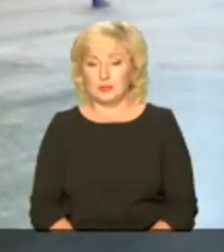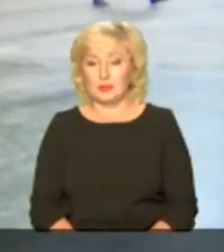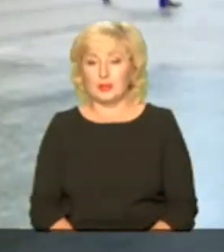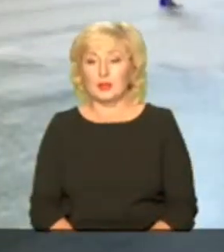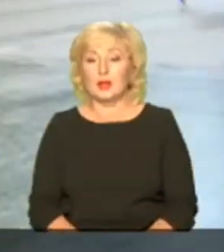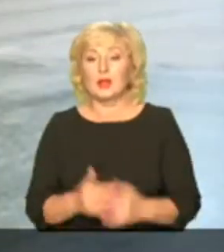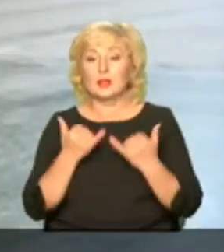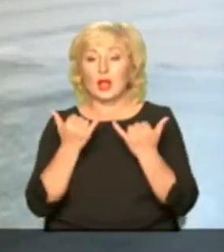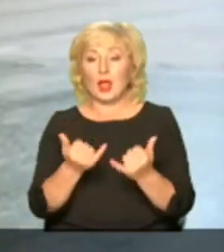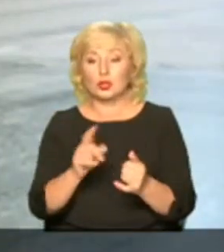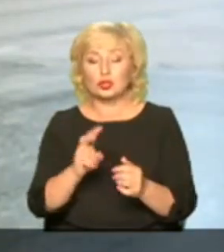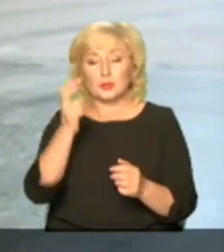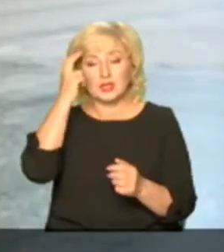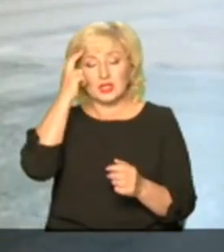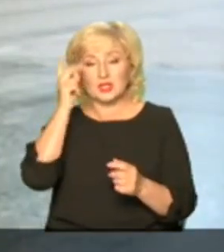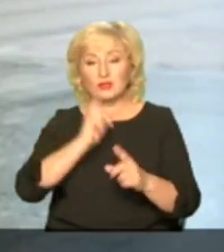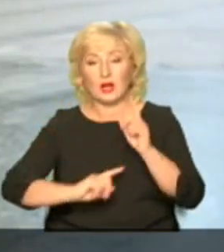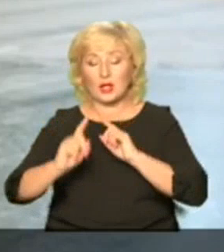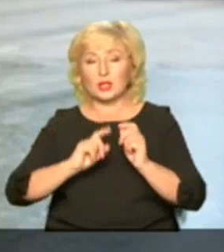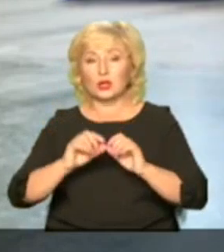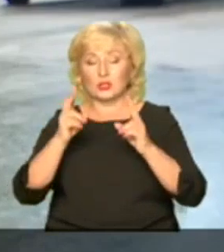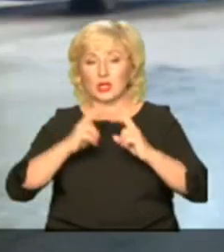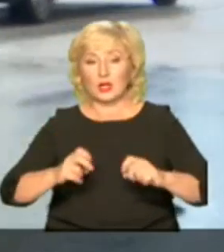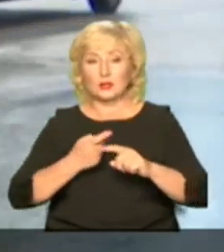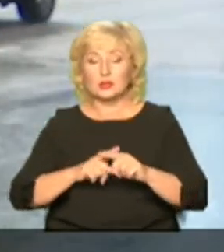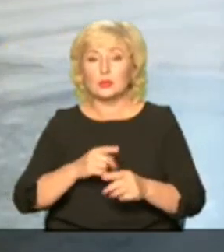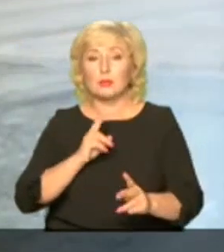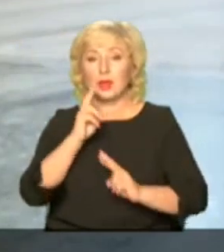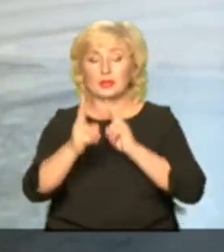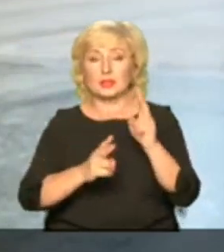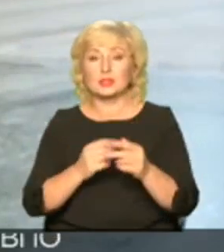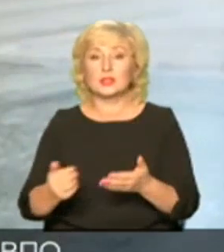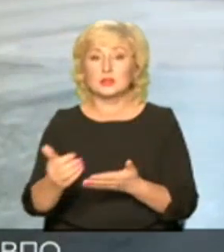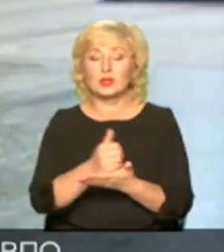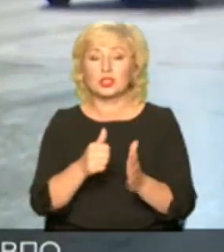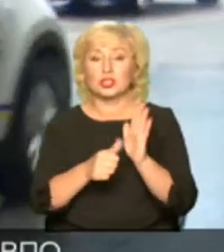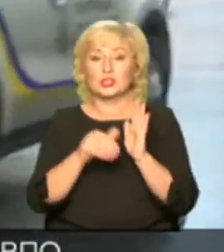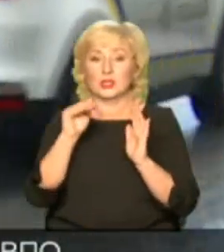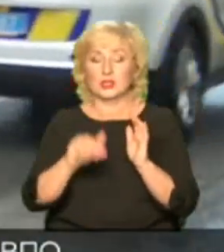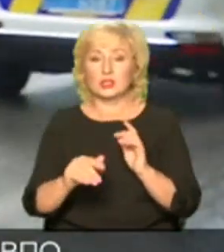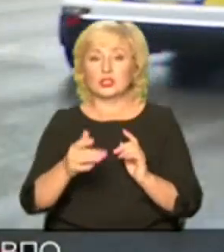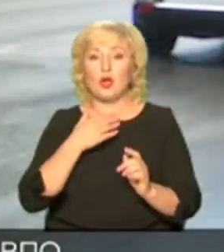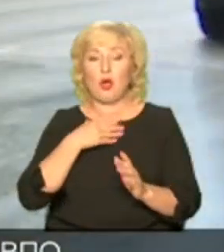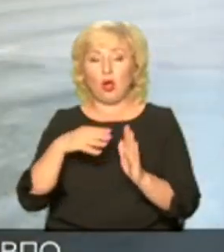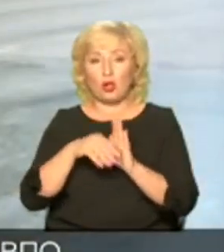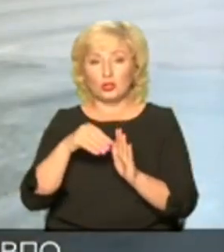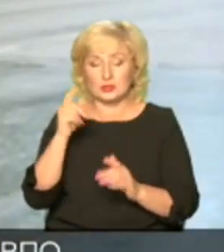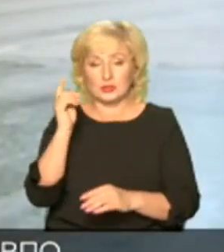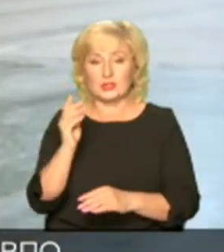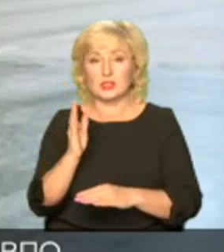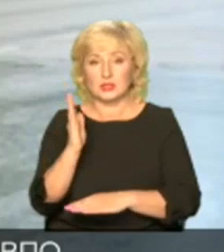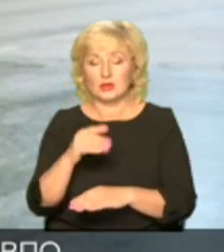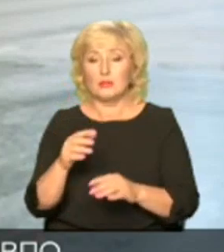Для того, щоб Київрада розглянула ось цю петицію, вона має назбирати 6 тисяч голосів. Як я вже сказала, більше тисячі